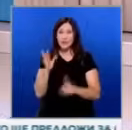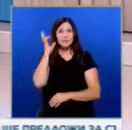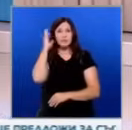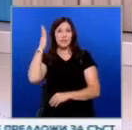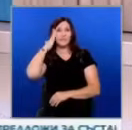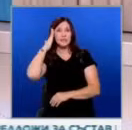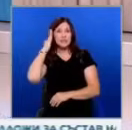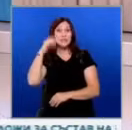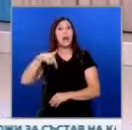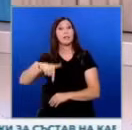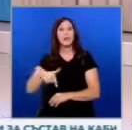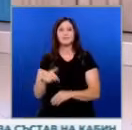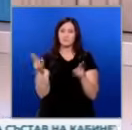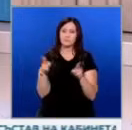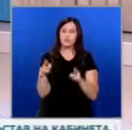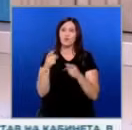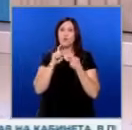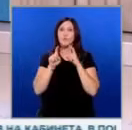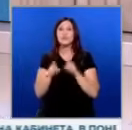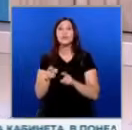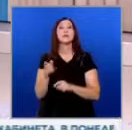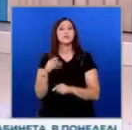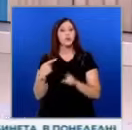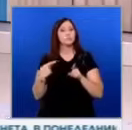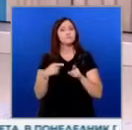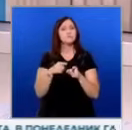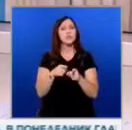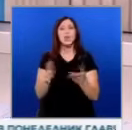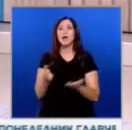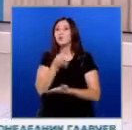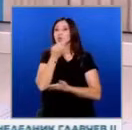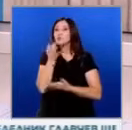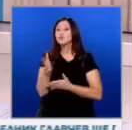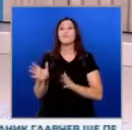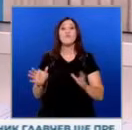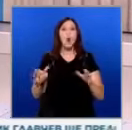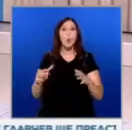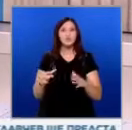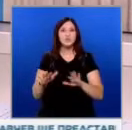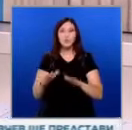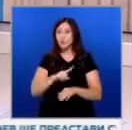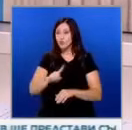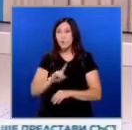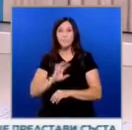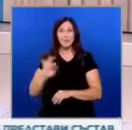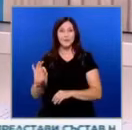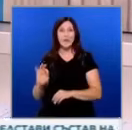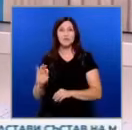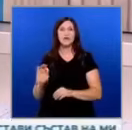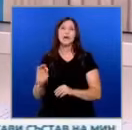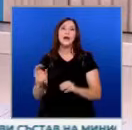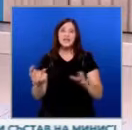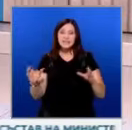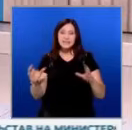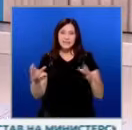на министри, а Главчев лаконично коментира, че следи какво се случва в обществото. Ако до понеделник съставът на